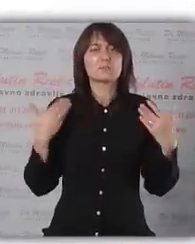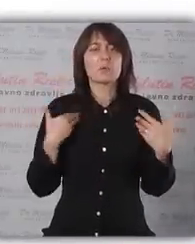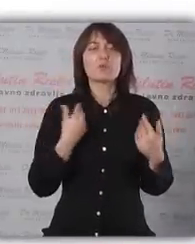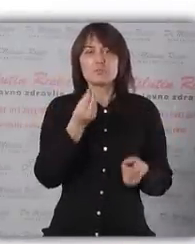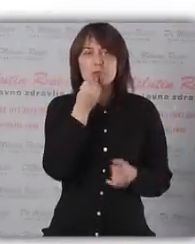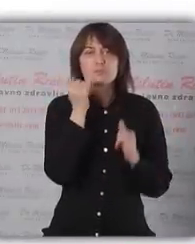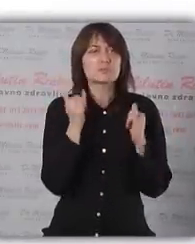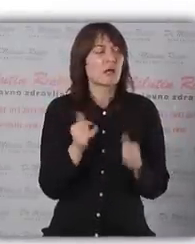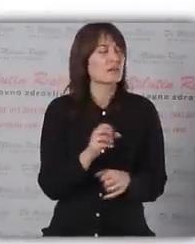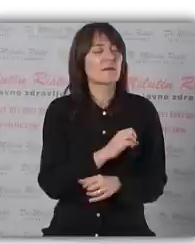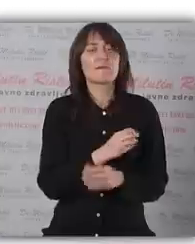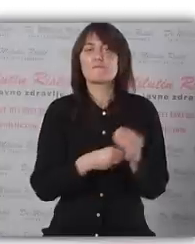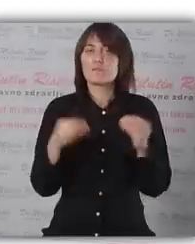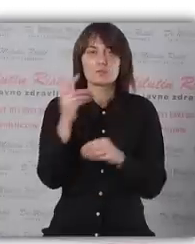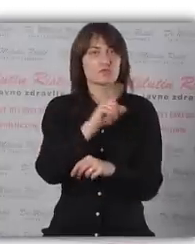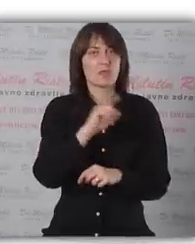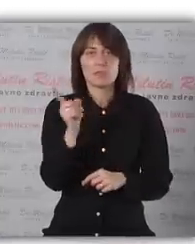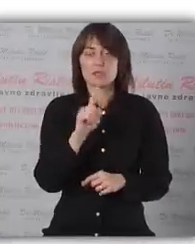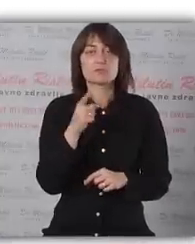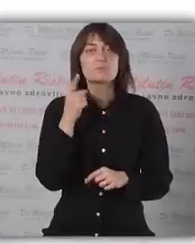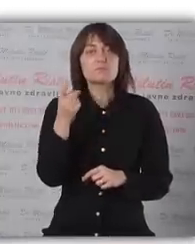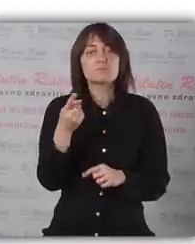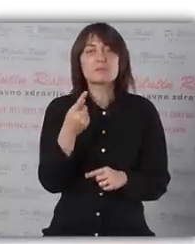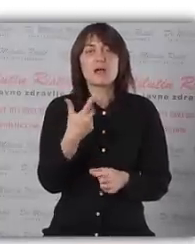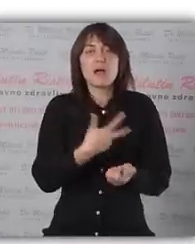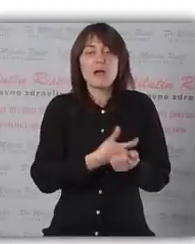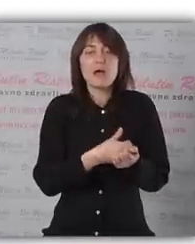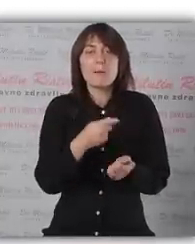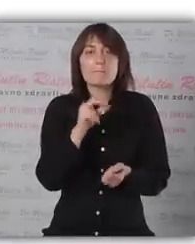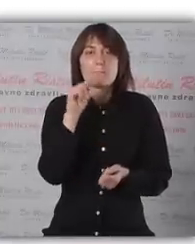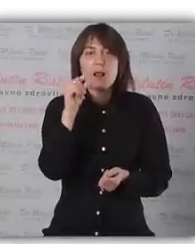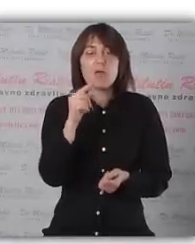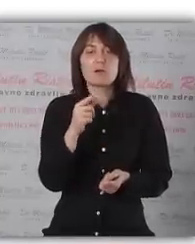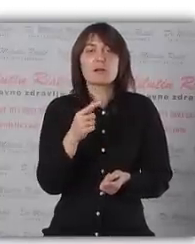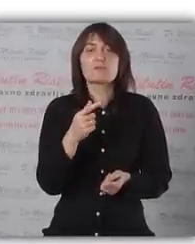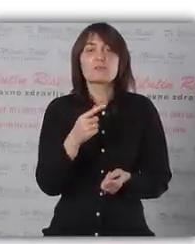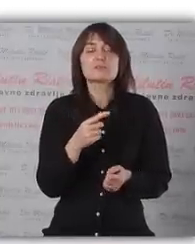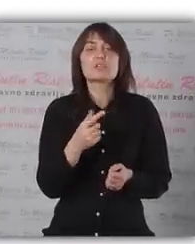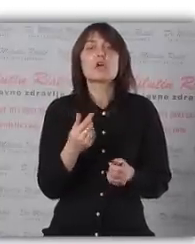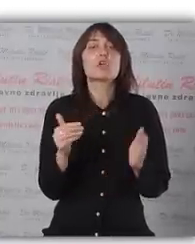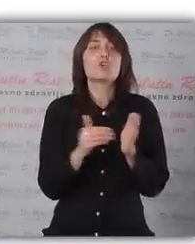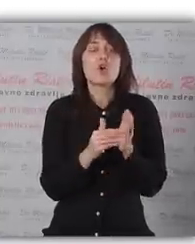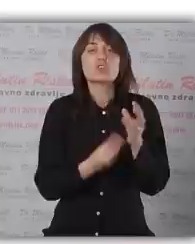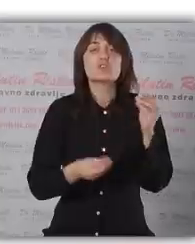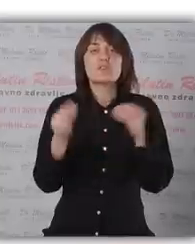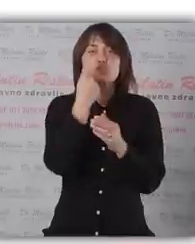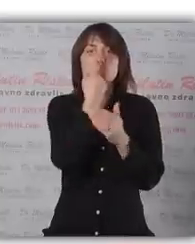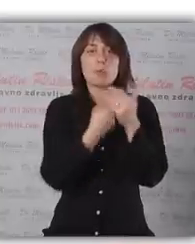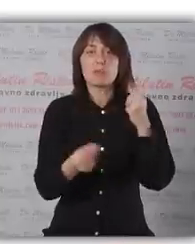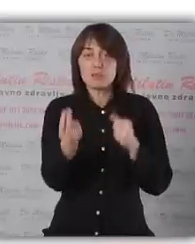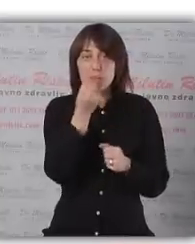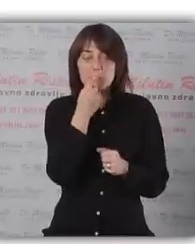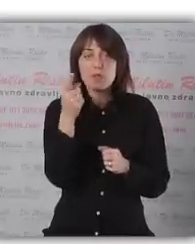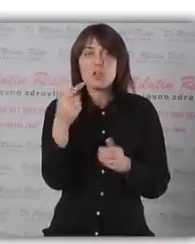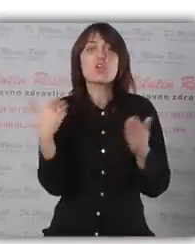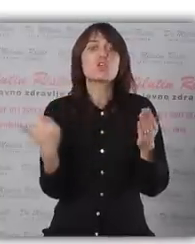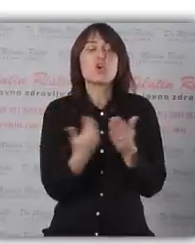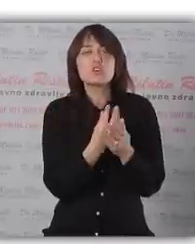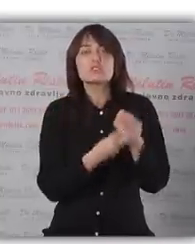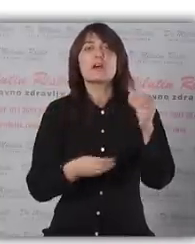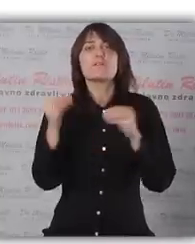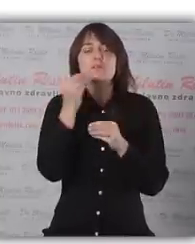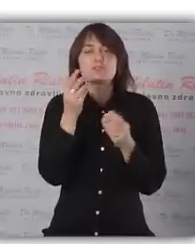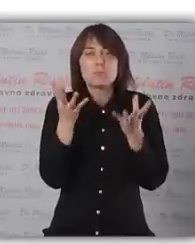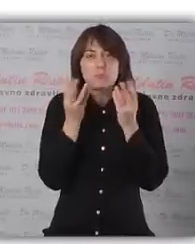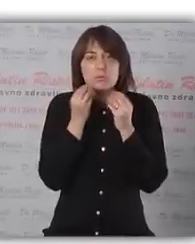su ranije raspoloženi za hranu, sad više nisu. Ta anemija ih uvodi u još veći gubitak apetita, taj gubitak apetita u još